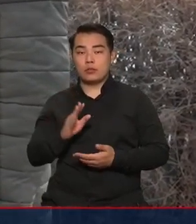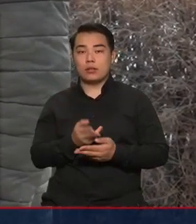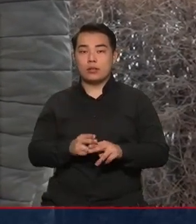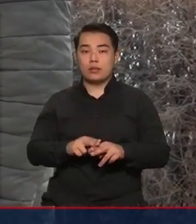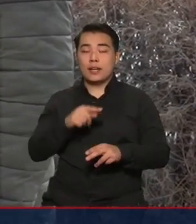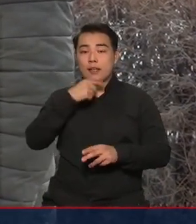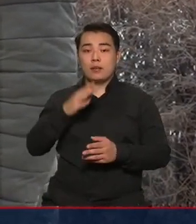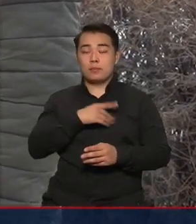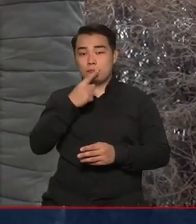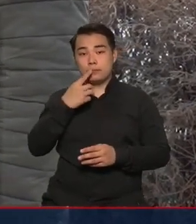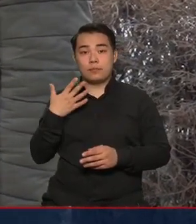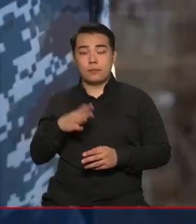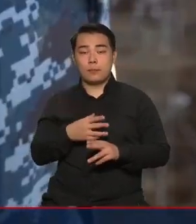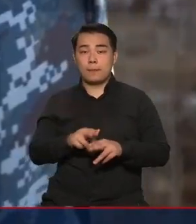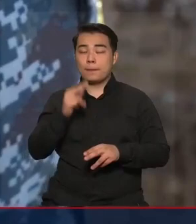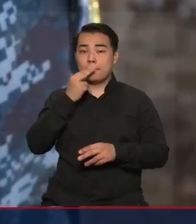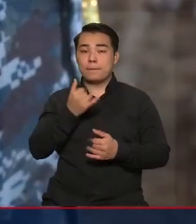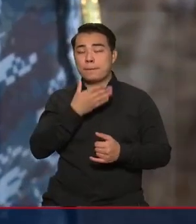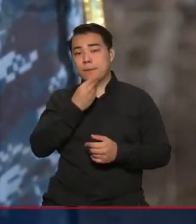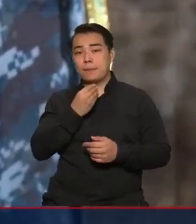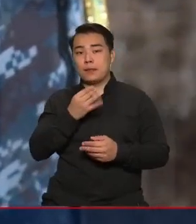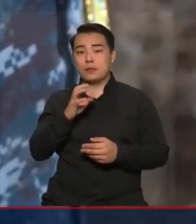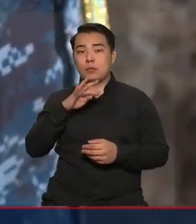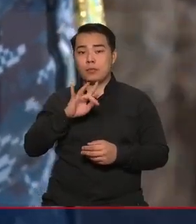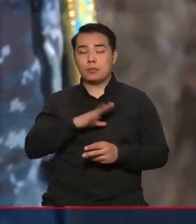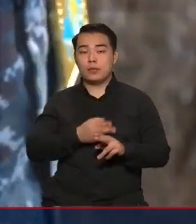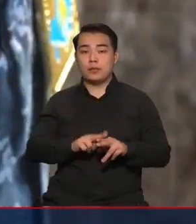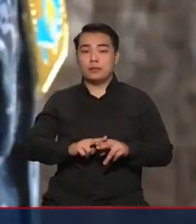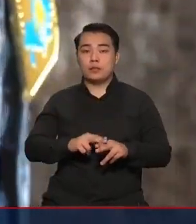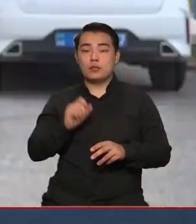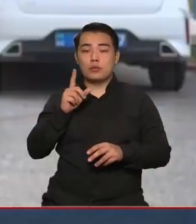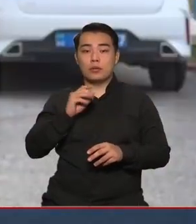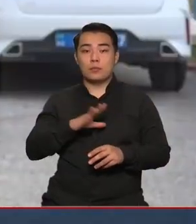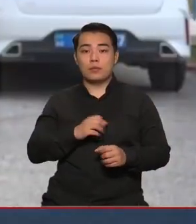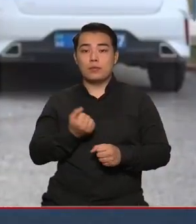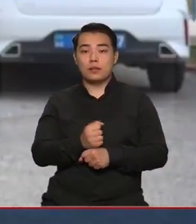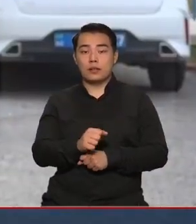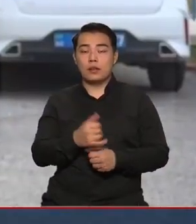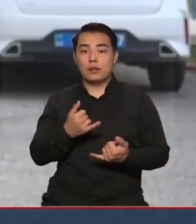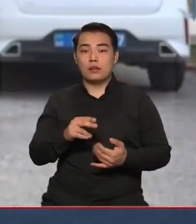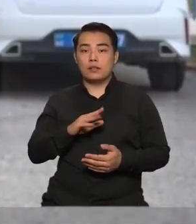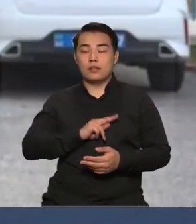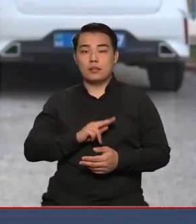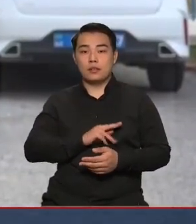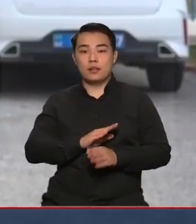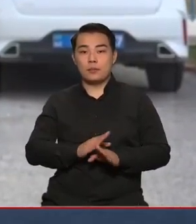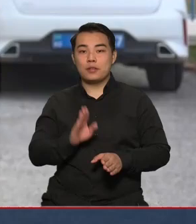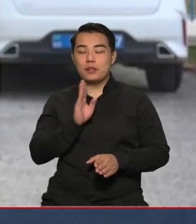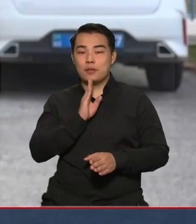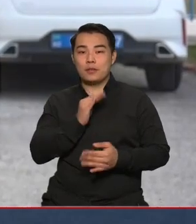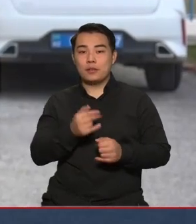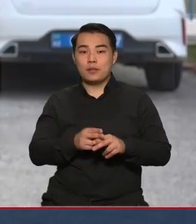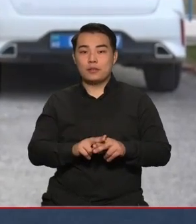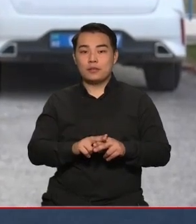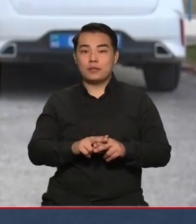прошли накануне. Там шимкентские красавицы из СОБРа завоевали золото. Вне работы я девушка. Вне работы, конечно,